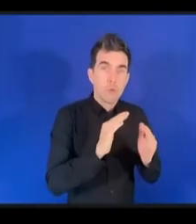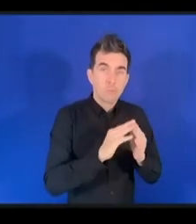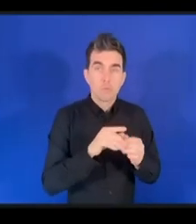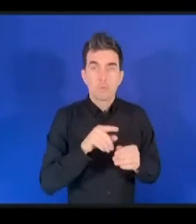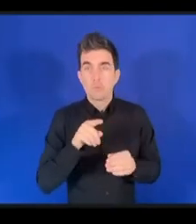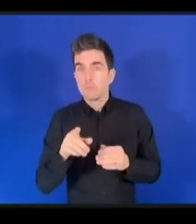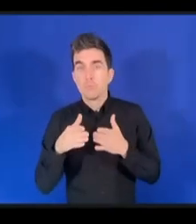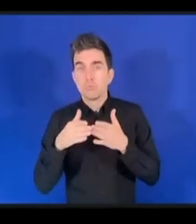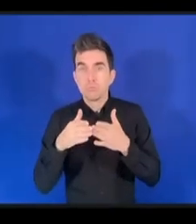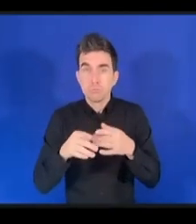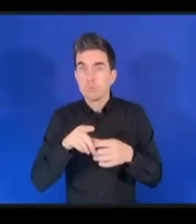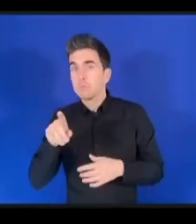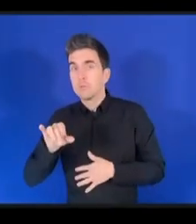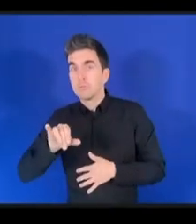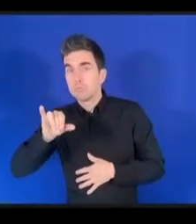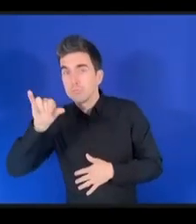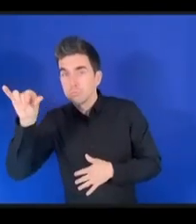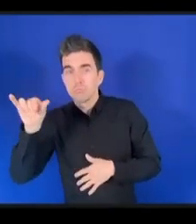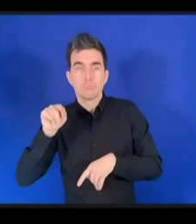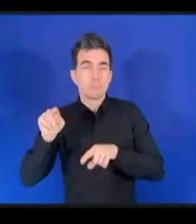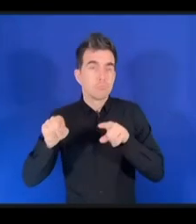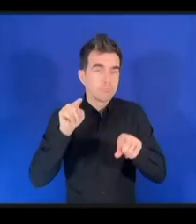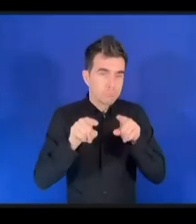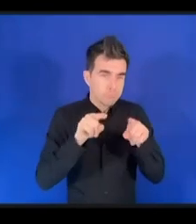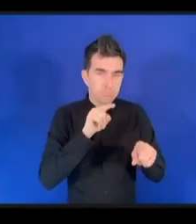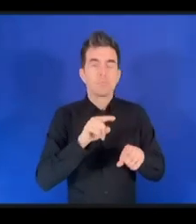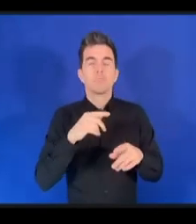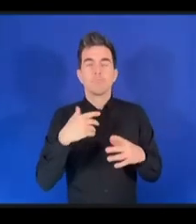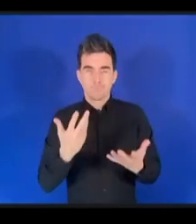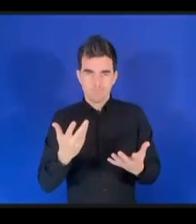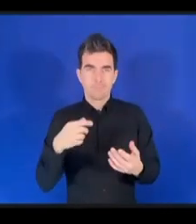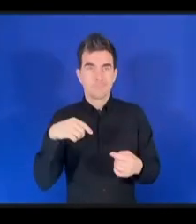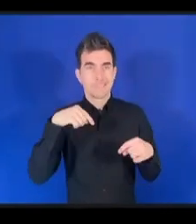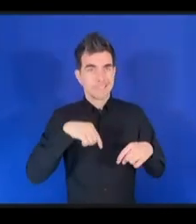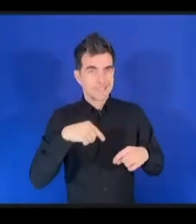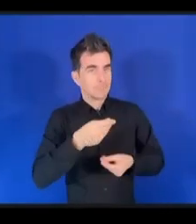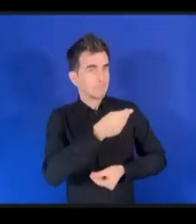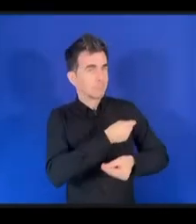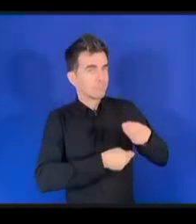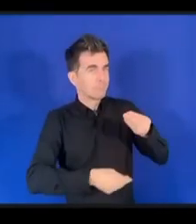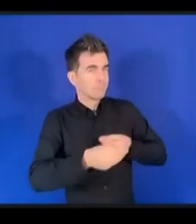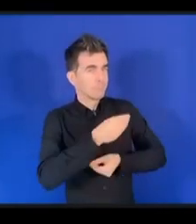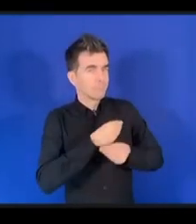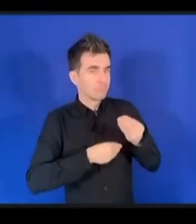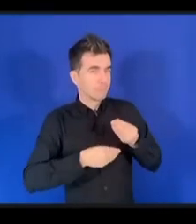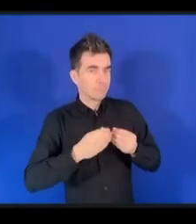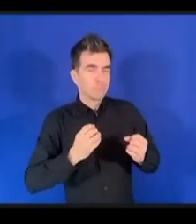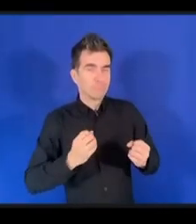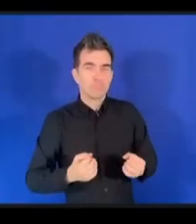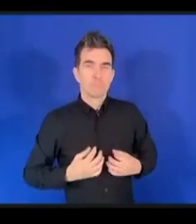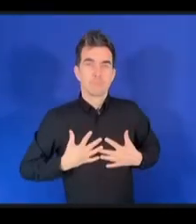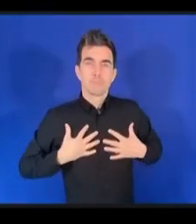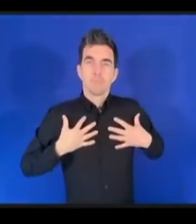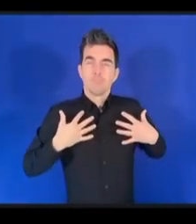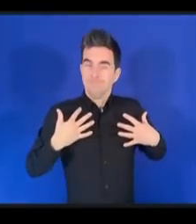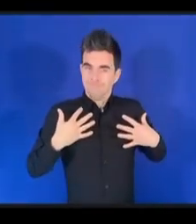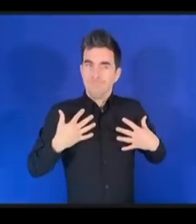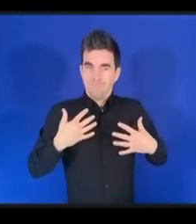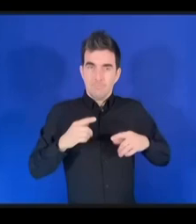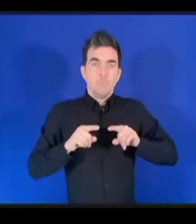また後々まで続く仲間としてのつながりとなることをですね、期待してやみ